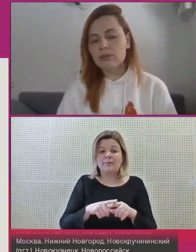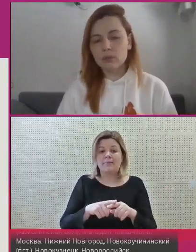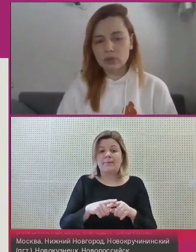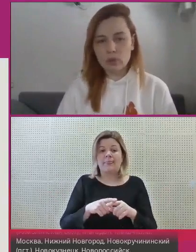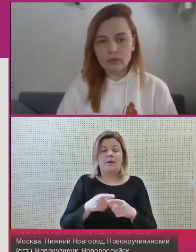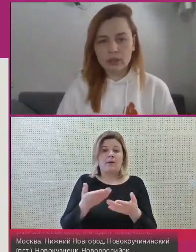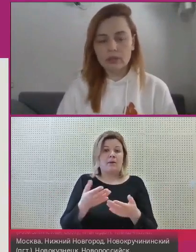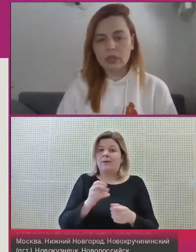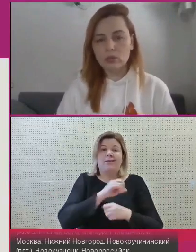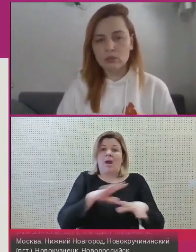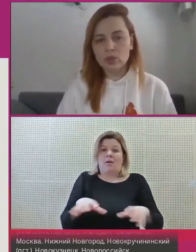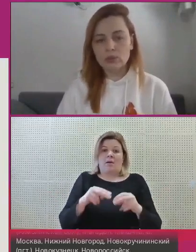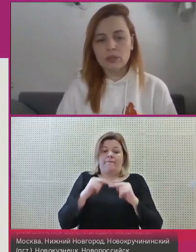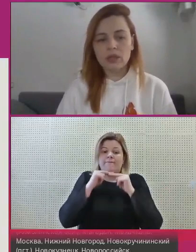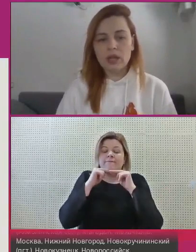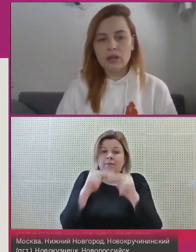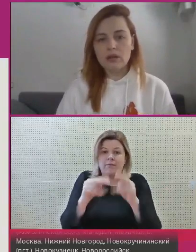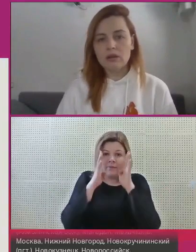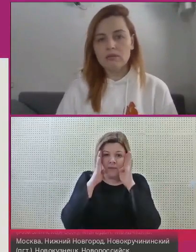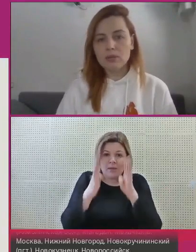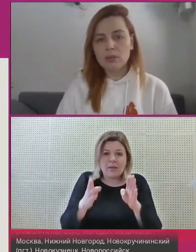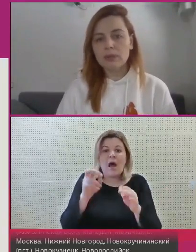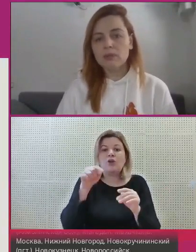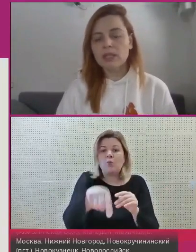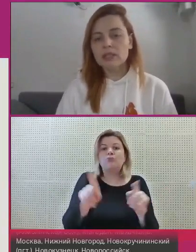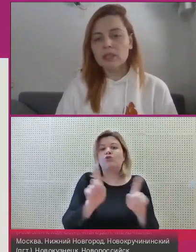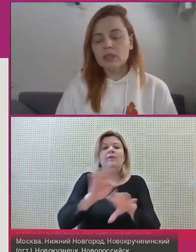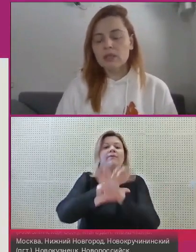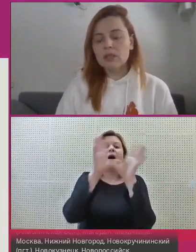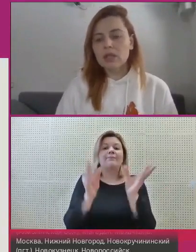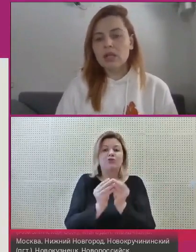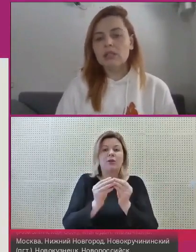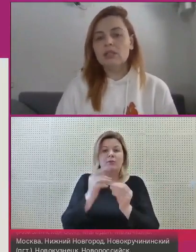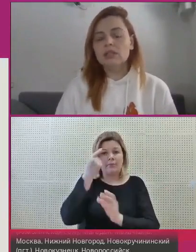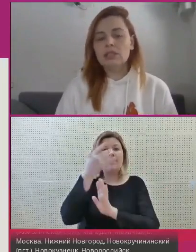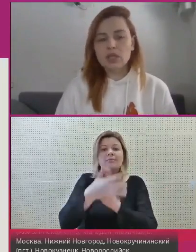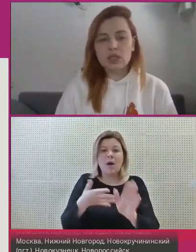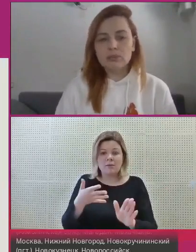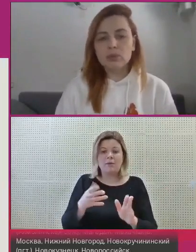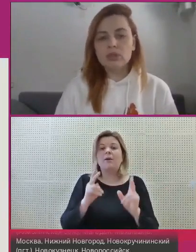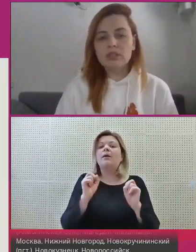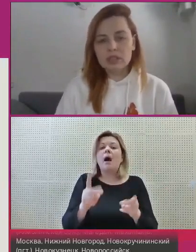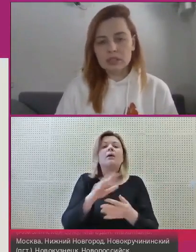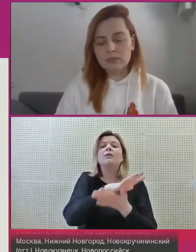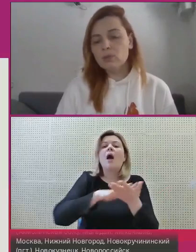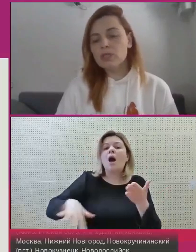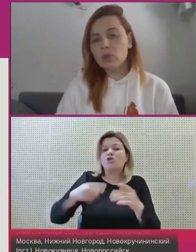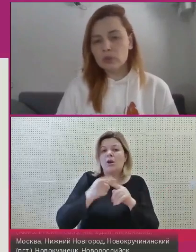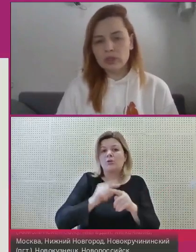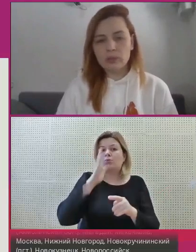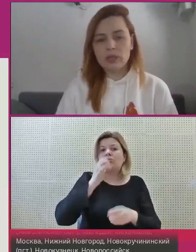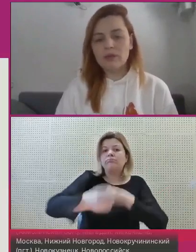не было фокусировки на том, чтобы вообще понимать, как дальше это будет двигаться.